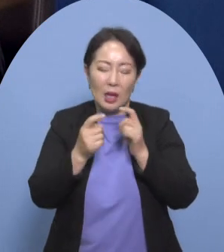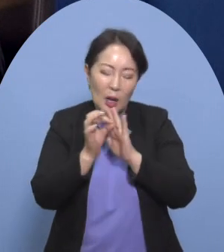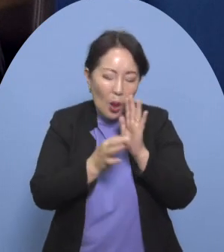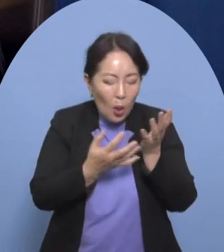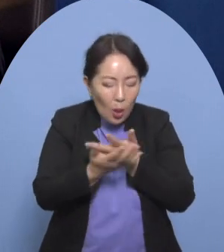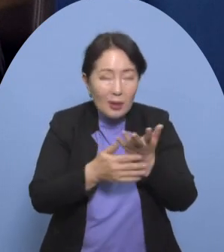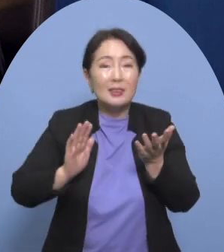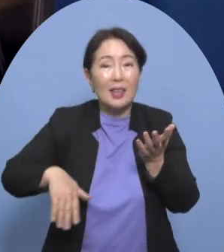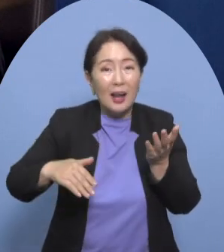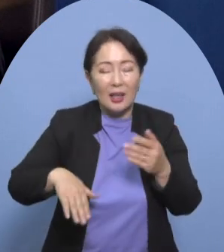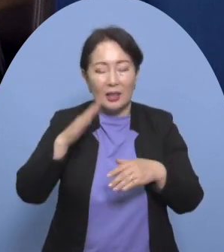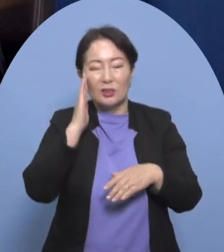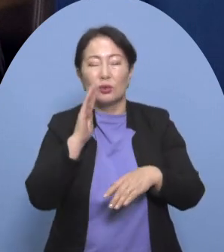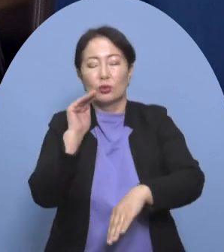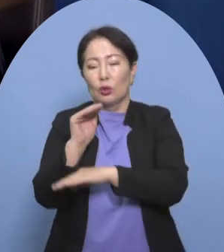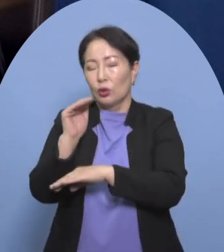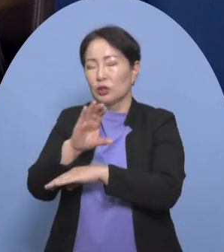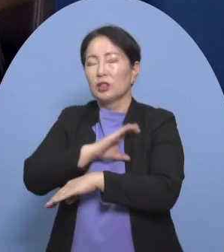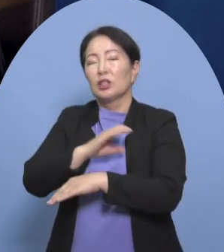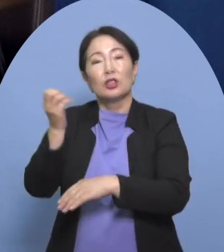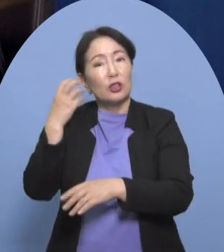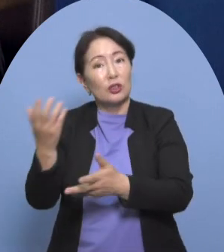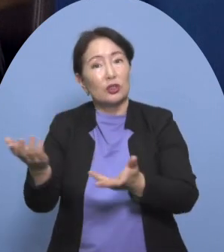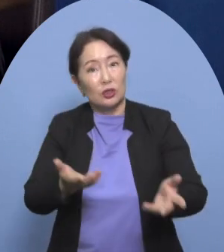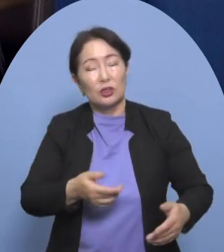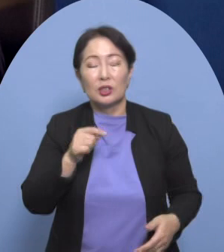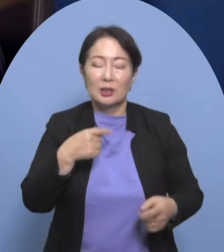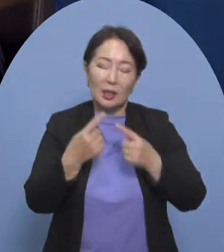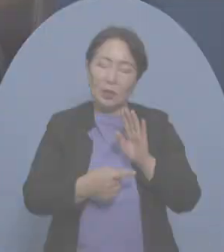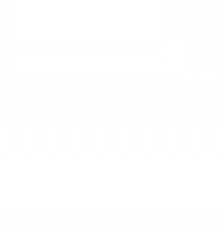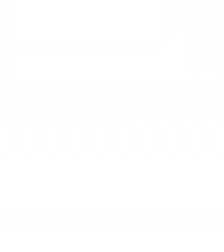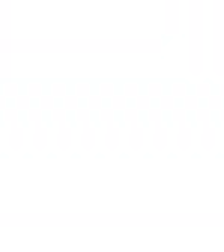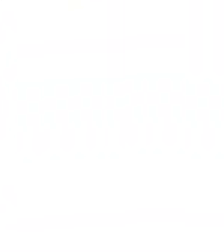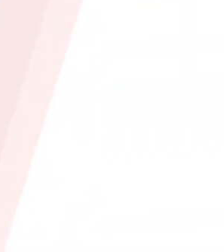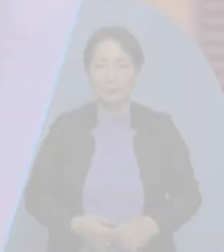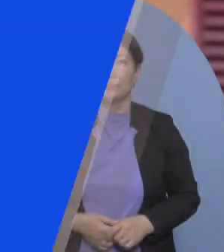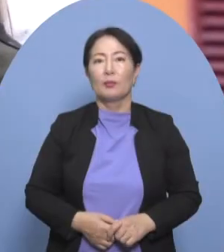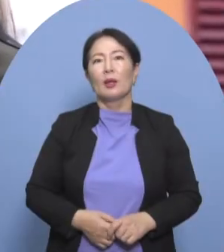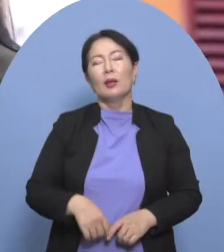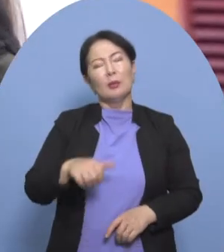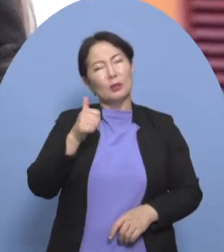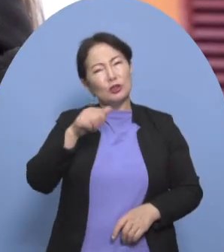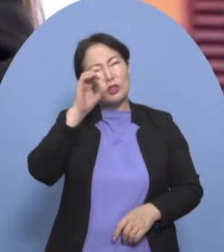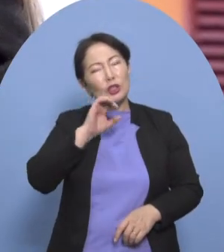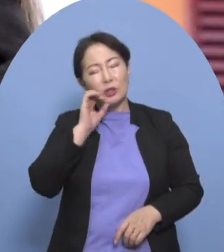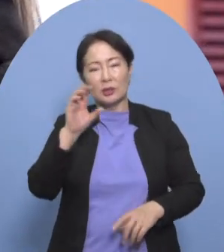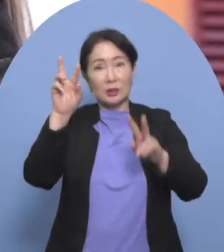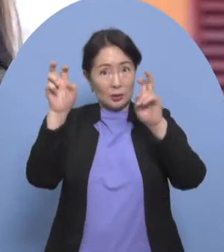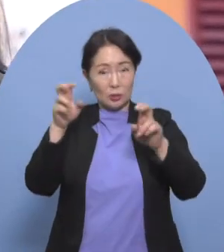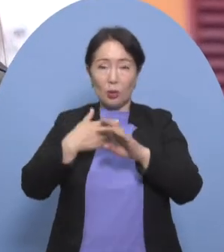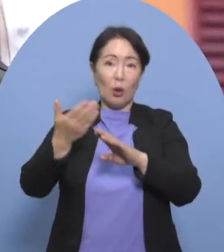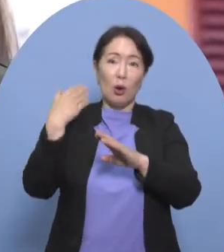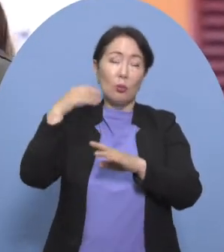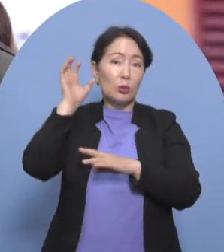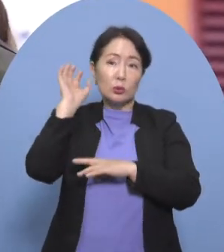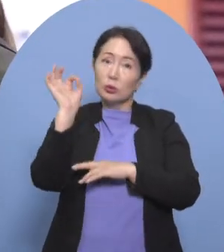дараа эцэг эхчүүдийн төлөвлөлийг, сэтгэлийг сонссон юм а. За энэ яриаг одоо үзүүлье. Одоо маш сонирхолтой сэдв үн сонсож